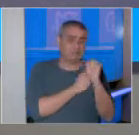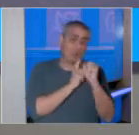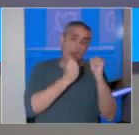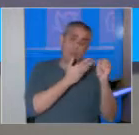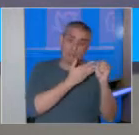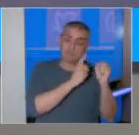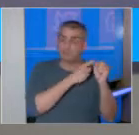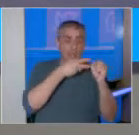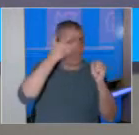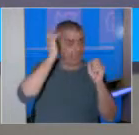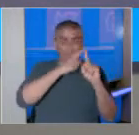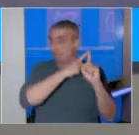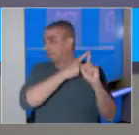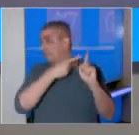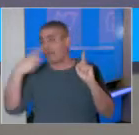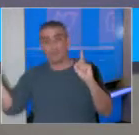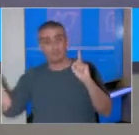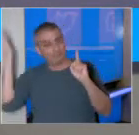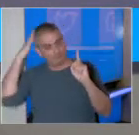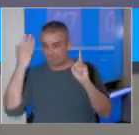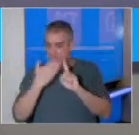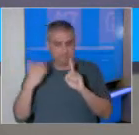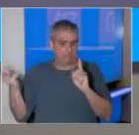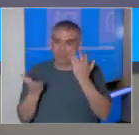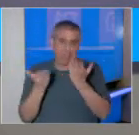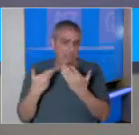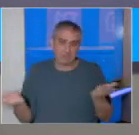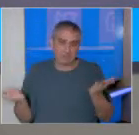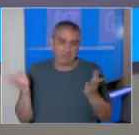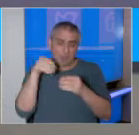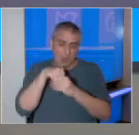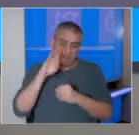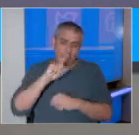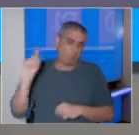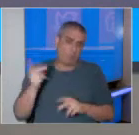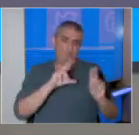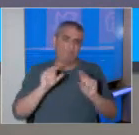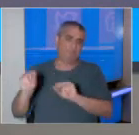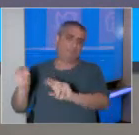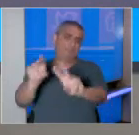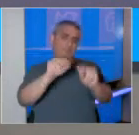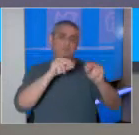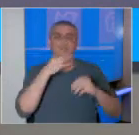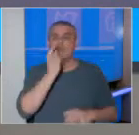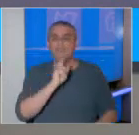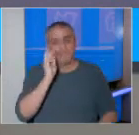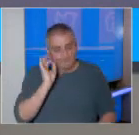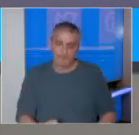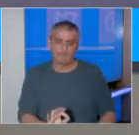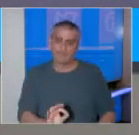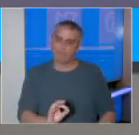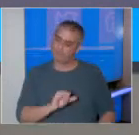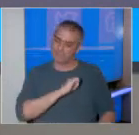מרץ, אבל מלפיד, עד, אני לא יודע מה, בנט, אין ממש הבדל ביניהם, okay. כולל ביבי, כולם פחות או יותר אומרים את הדברים, שאלה מי באמת שם